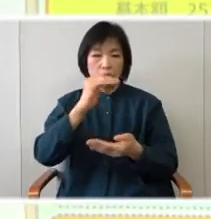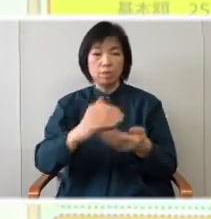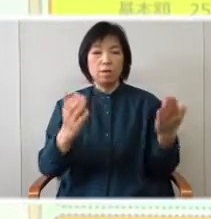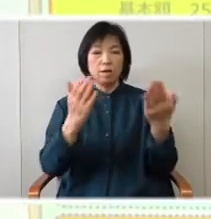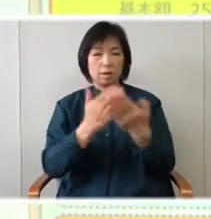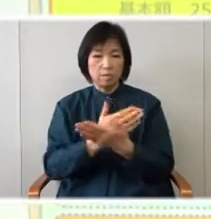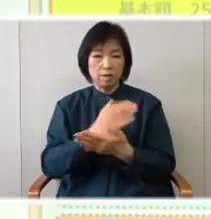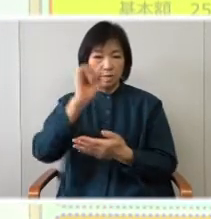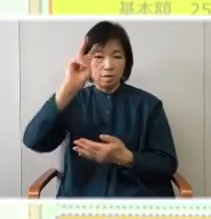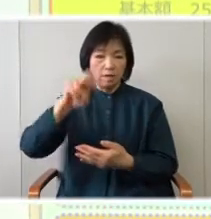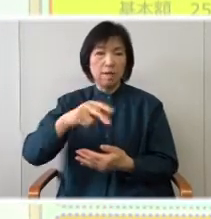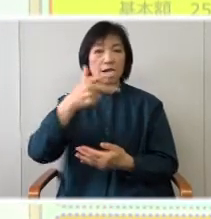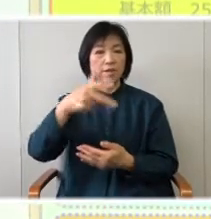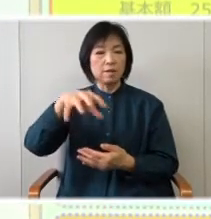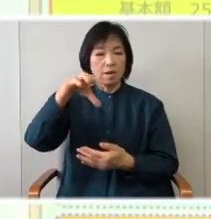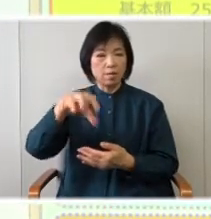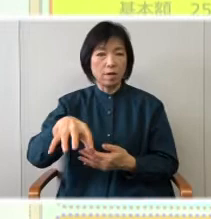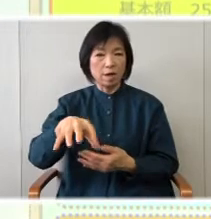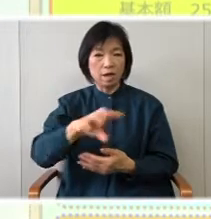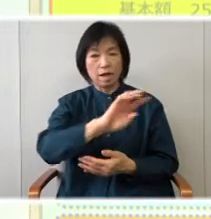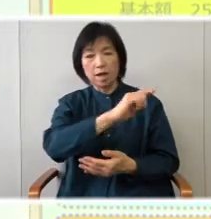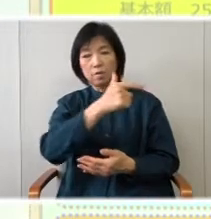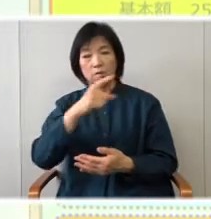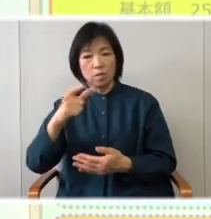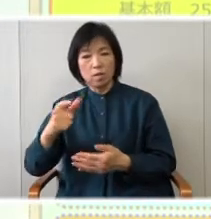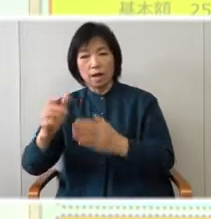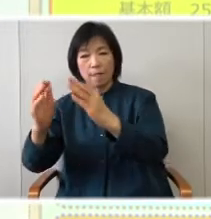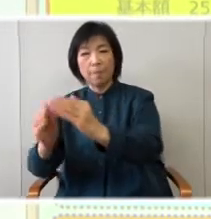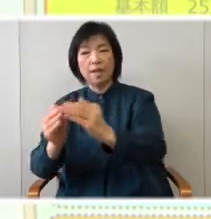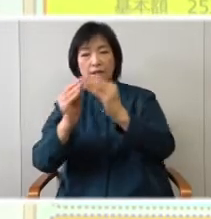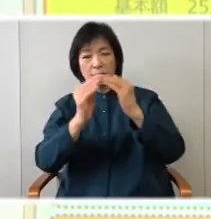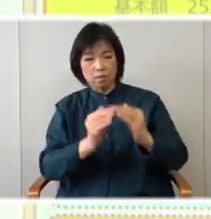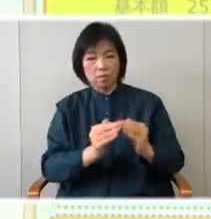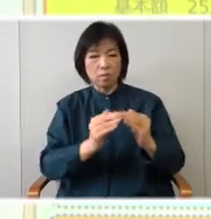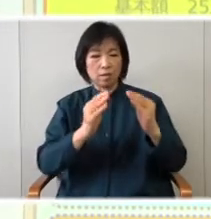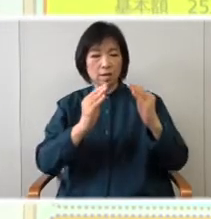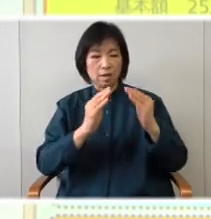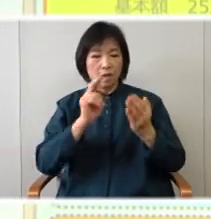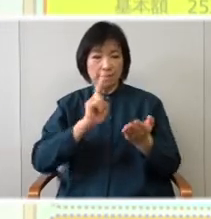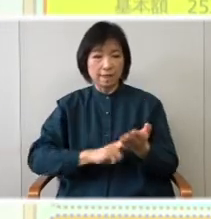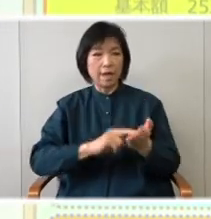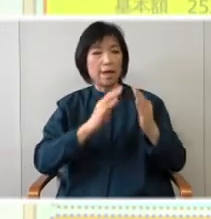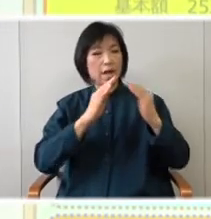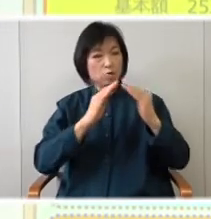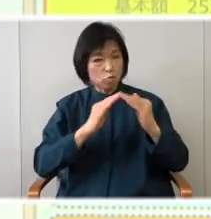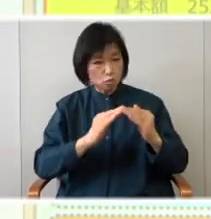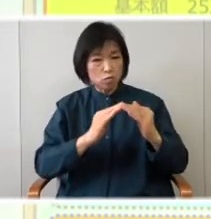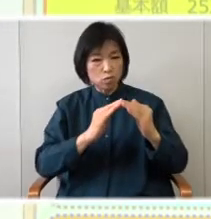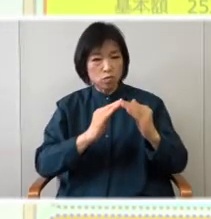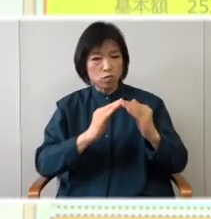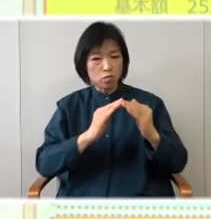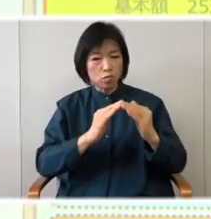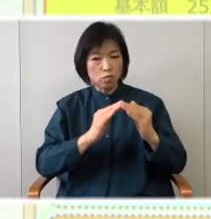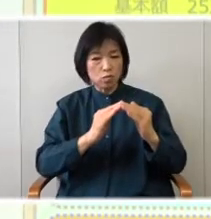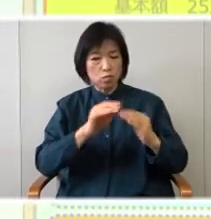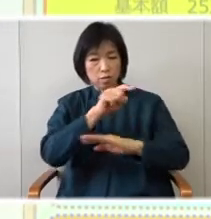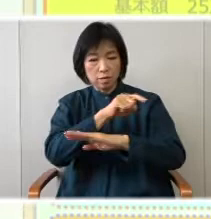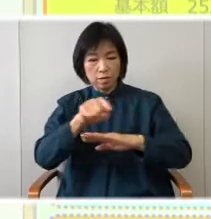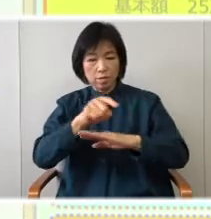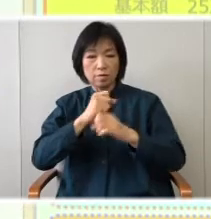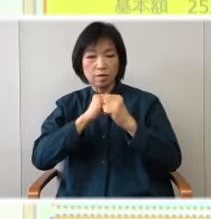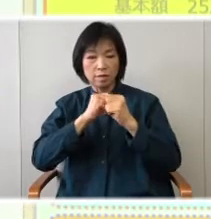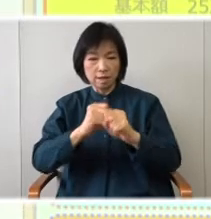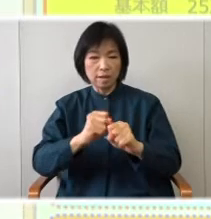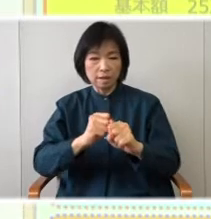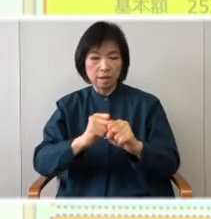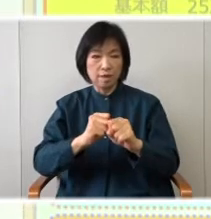で伊那市では今までさまざまな移住定住施策に取り組んでまいりまして、移住相談件数また